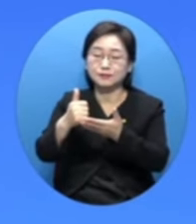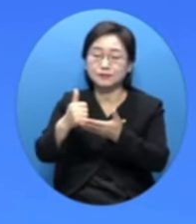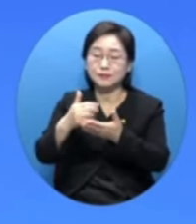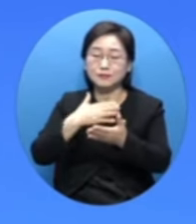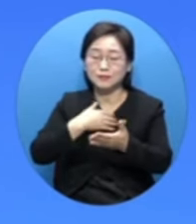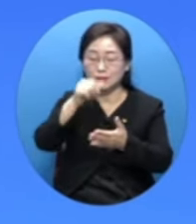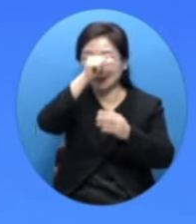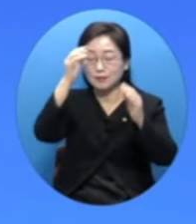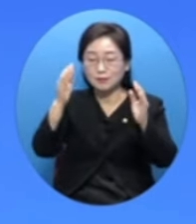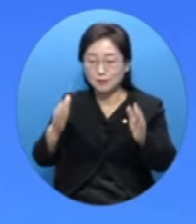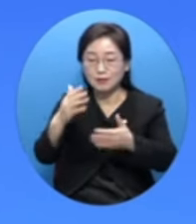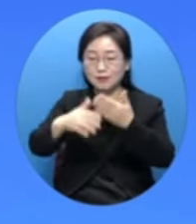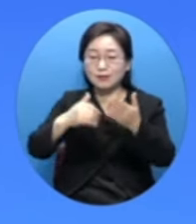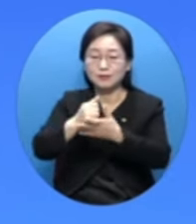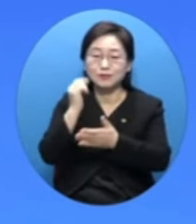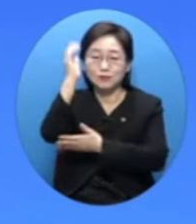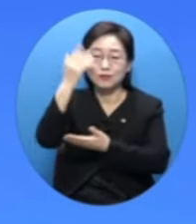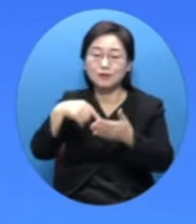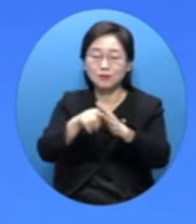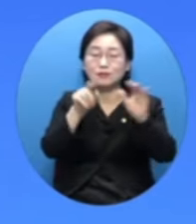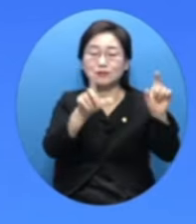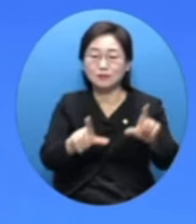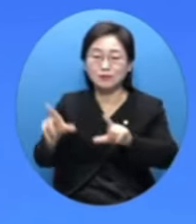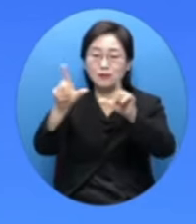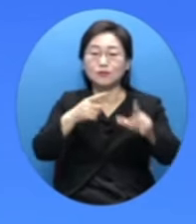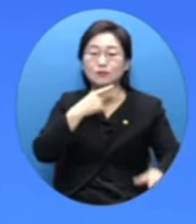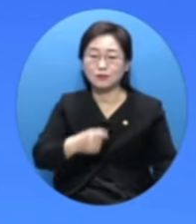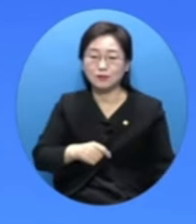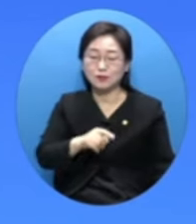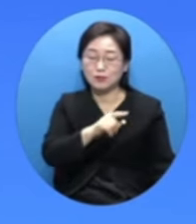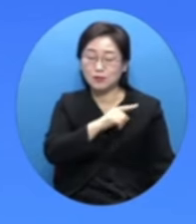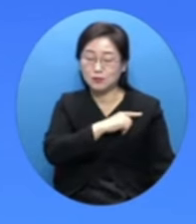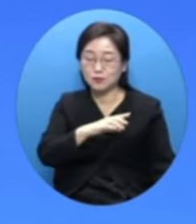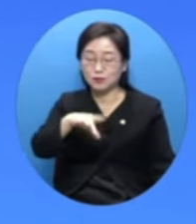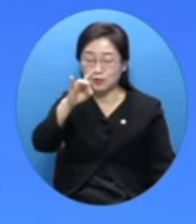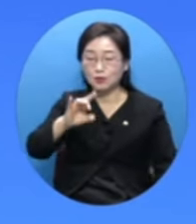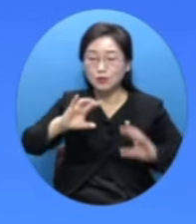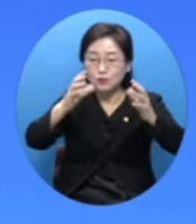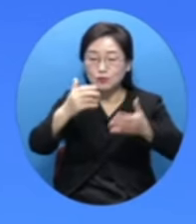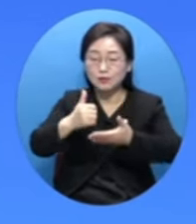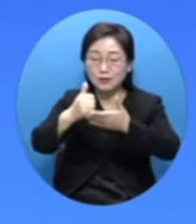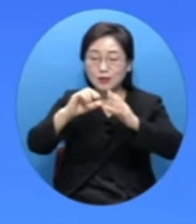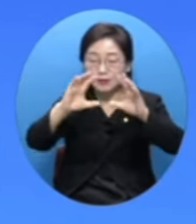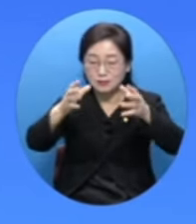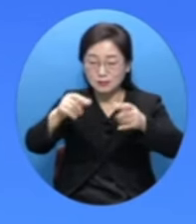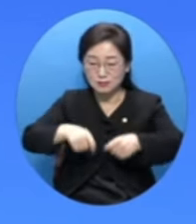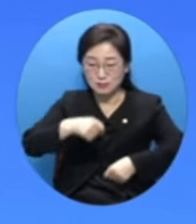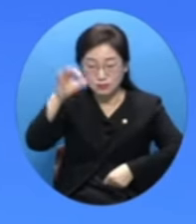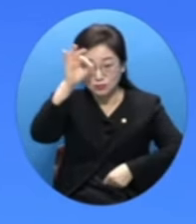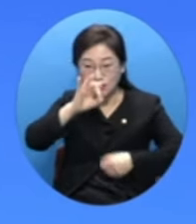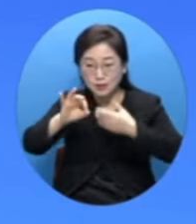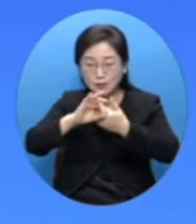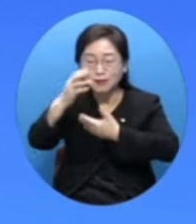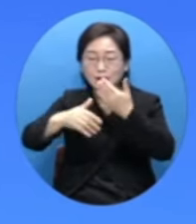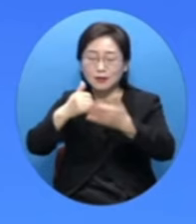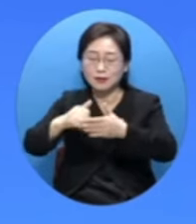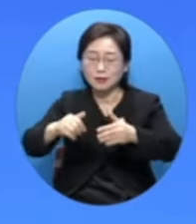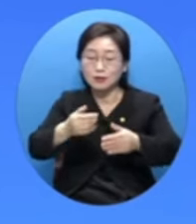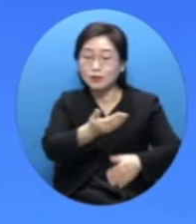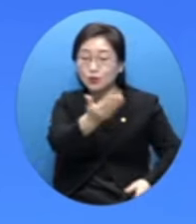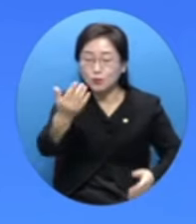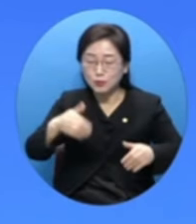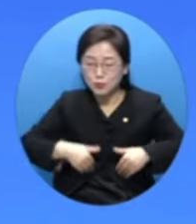남은 생을 하나님의 영광에 살기 원합니다. 먼저 그의 나라와 그 의를 구하면 하나님께서 이 모든 우리에게 더하여 주실 것입니다.